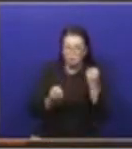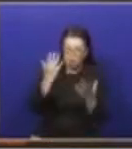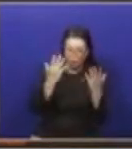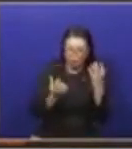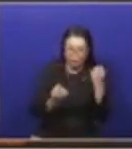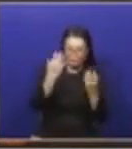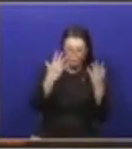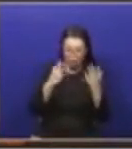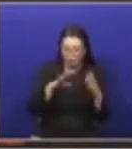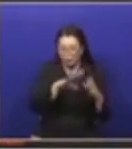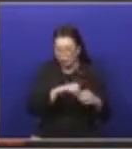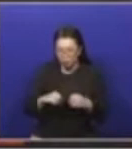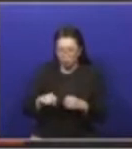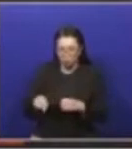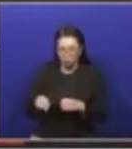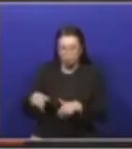ขอสรุปใครลูกใครกันแน่ครับ